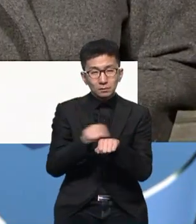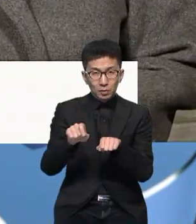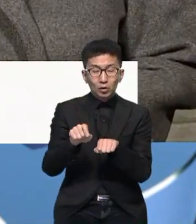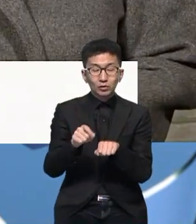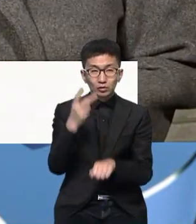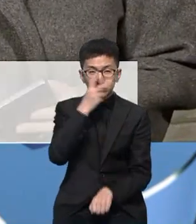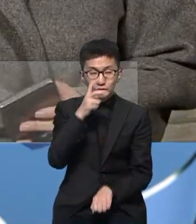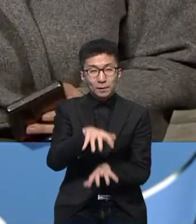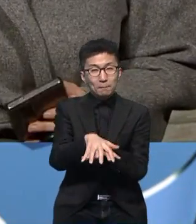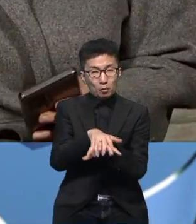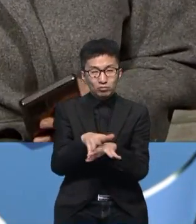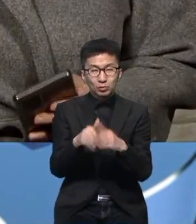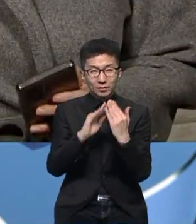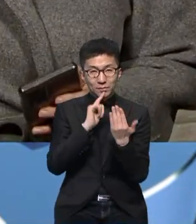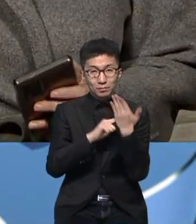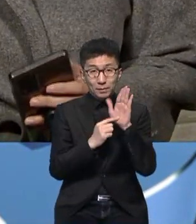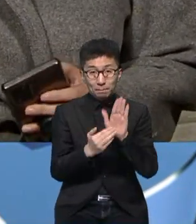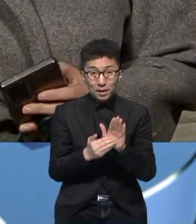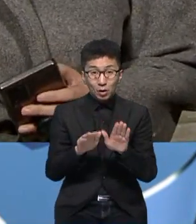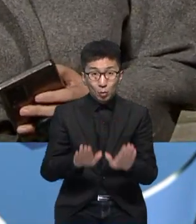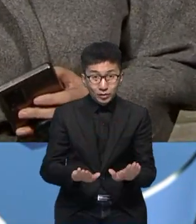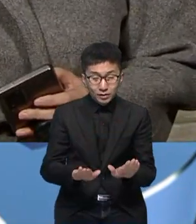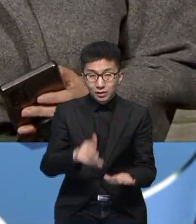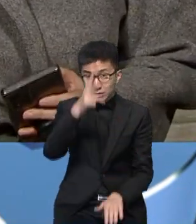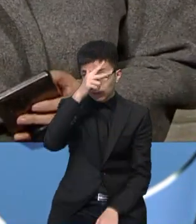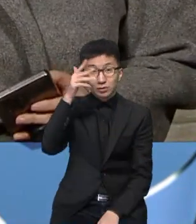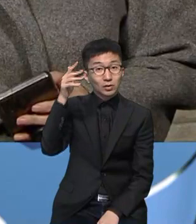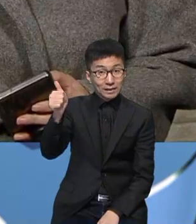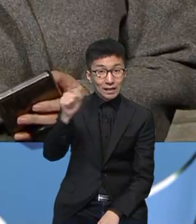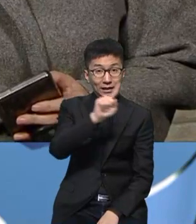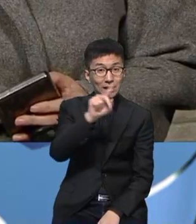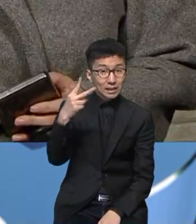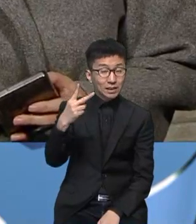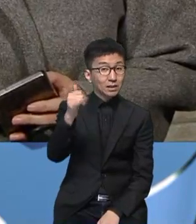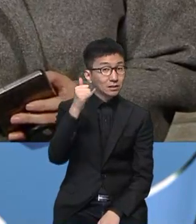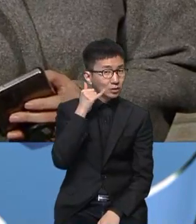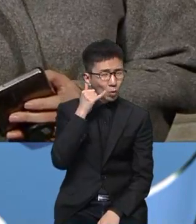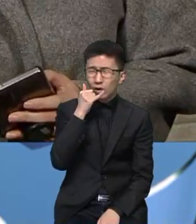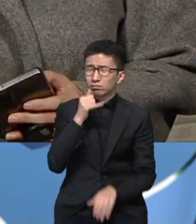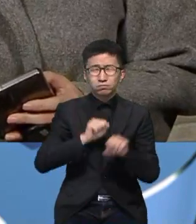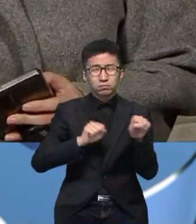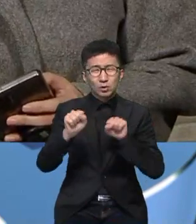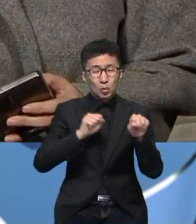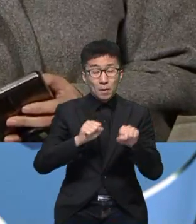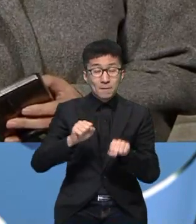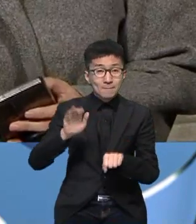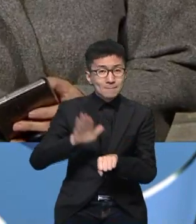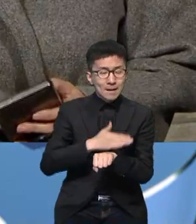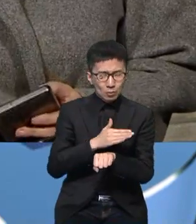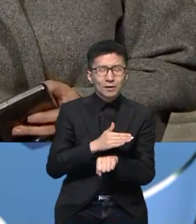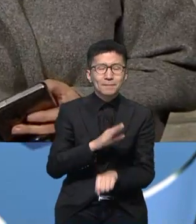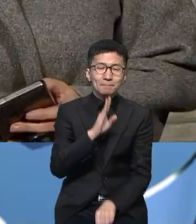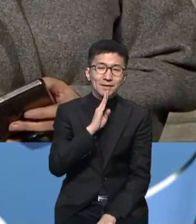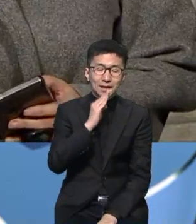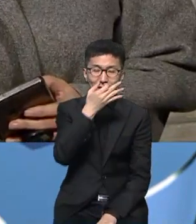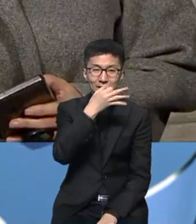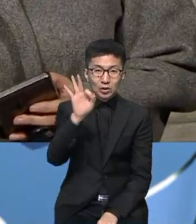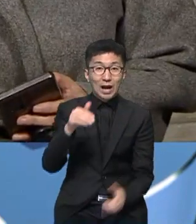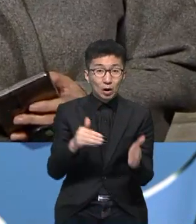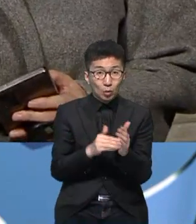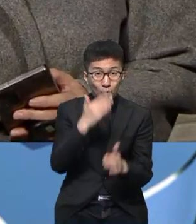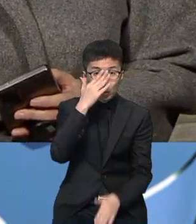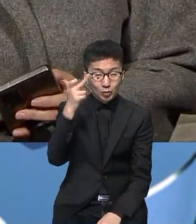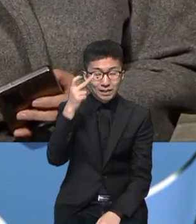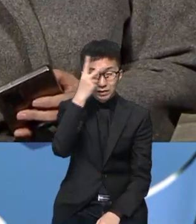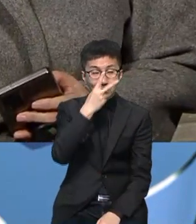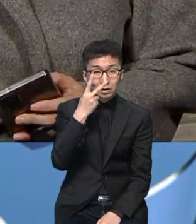이유를 밝혔습니다. 오늘 윤희근 경찰청장이 112 신고 대응에 문제가 있었다고 지적하고 용산경찰서는 이미